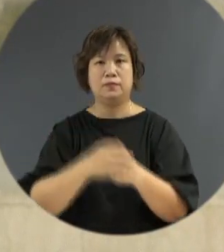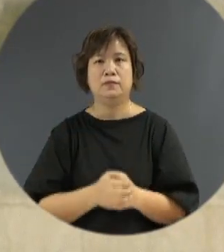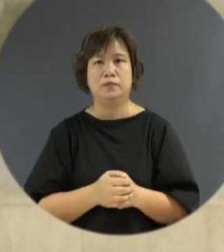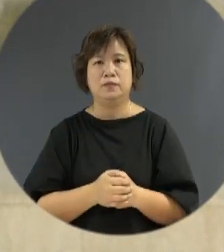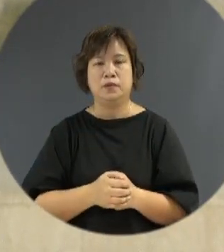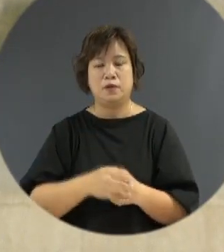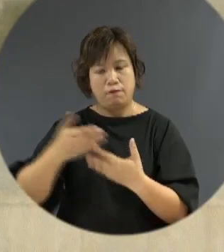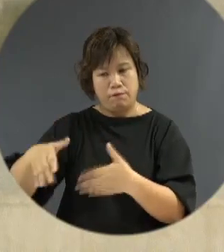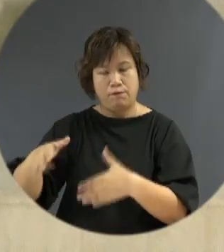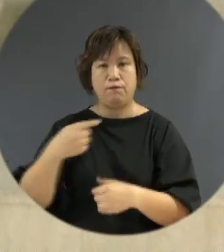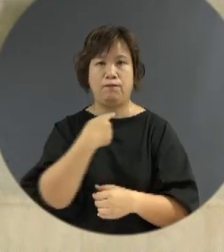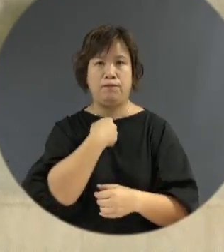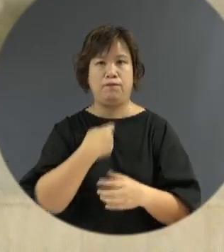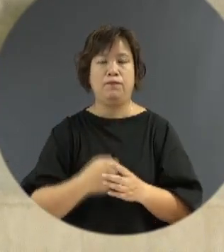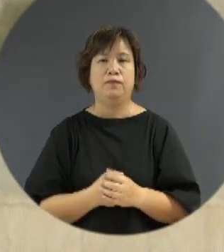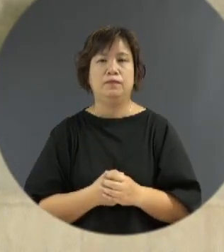包容。